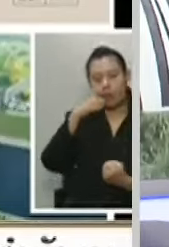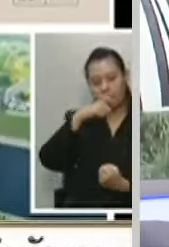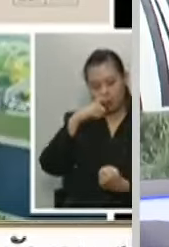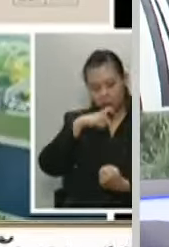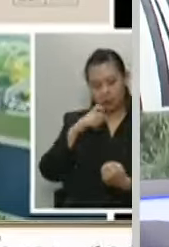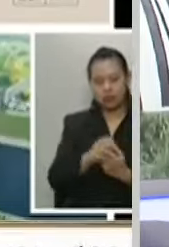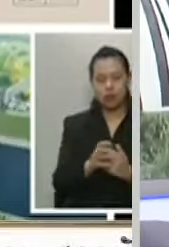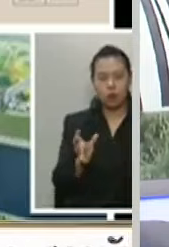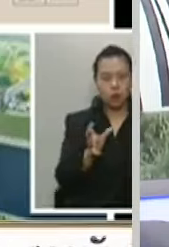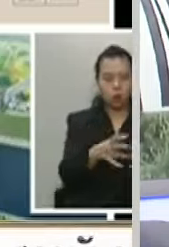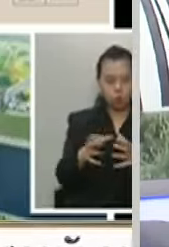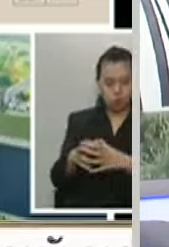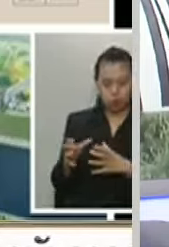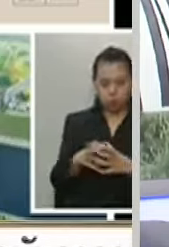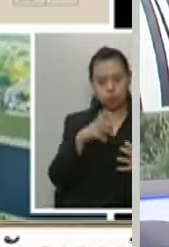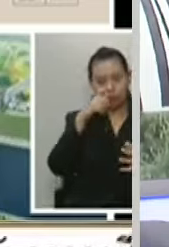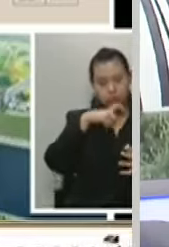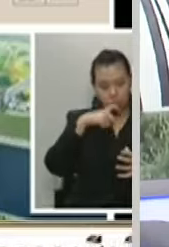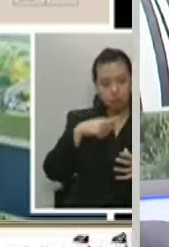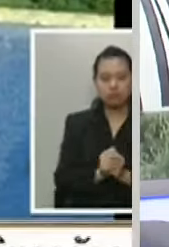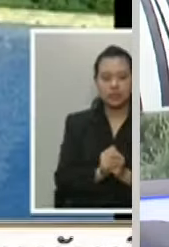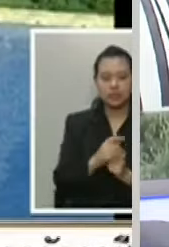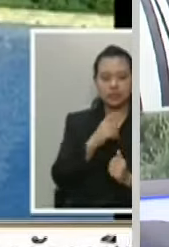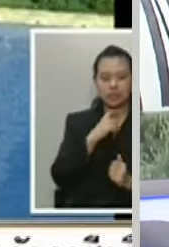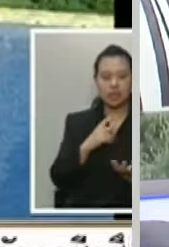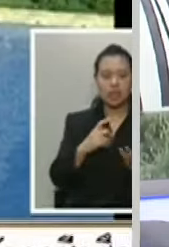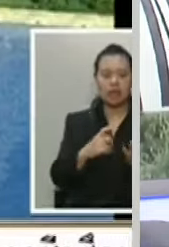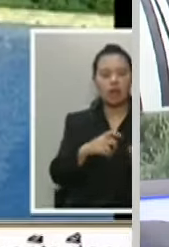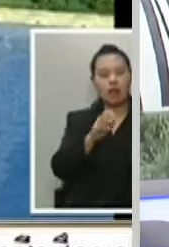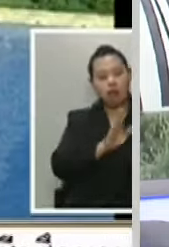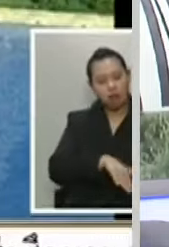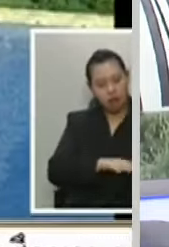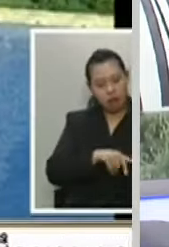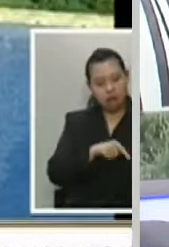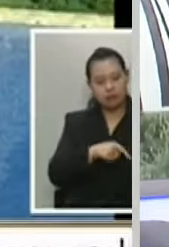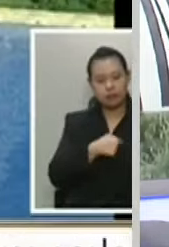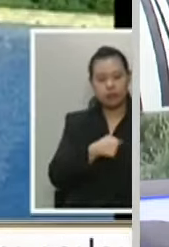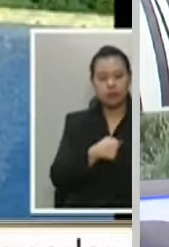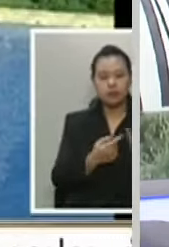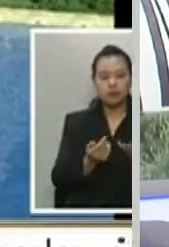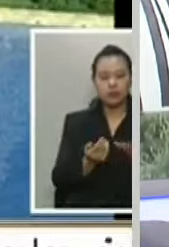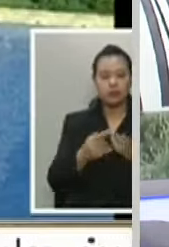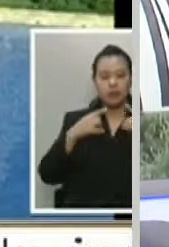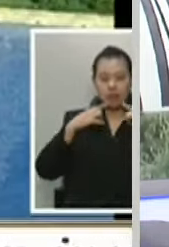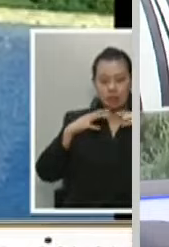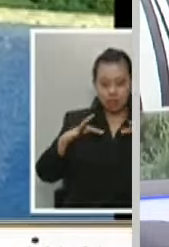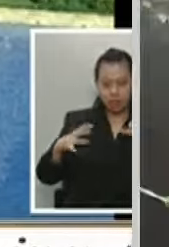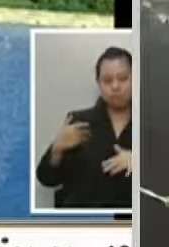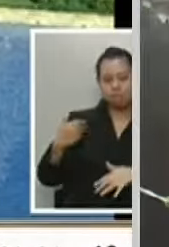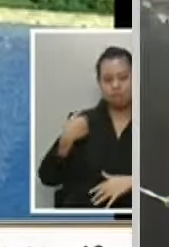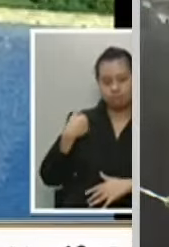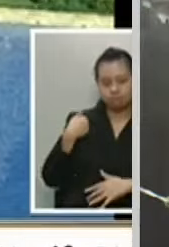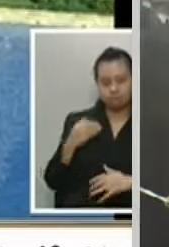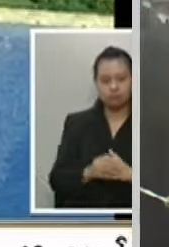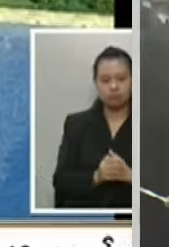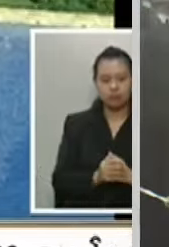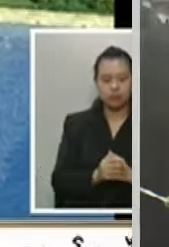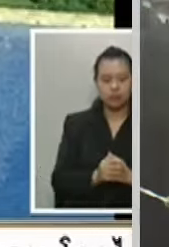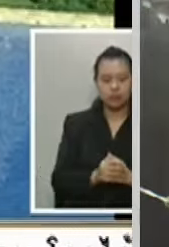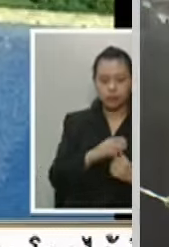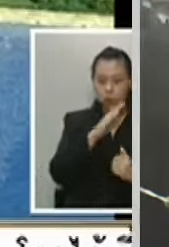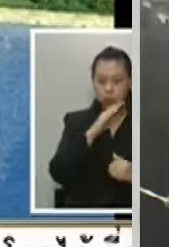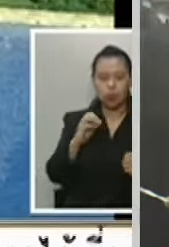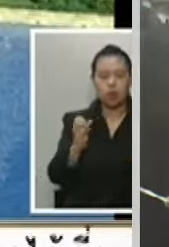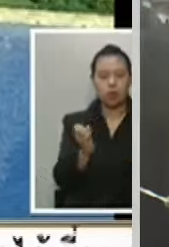ของประเทศได้ถึงขั้นว่าเดินสายไปขายของที่ต่างประเทศเวลาไปไปประชุมนานาชาติเนี่ยจนนนักข่าวทำเนียบใช่มั้ยตั้ง